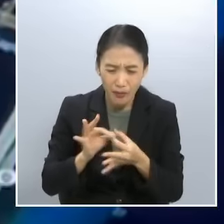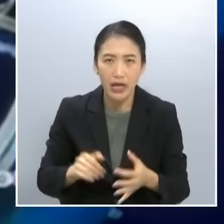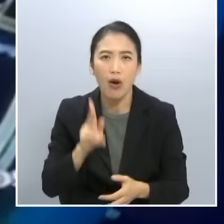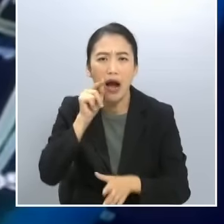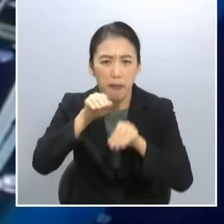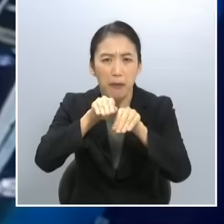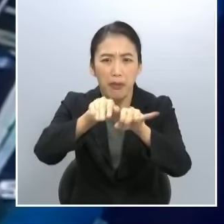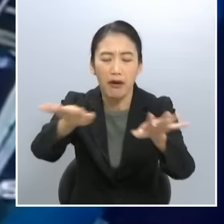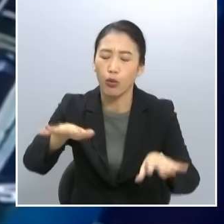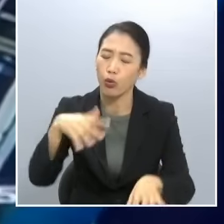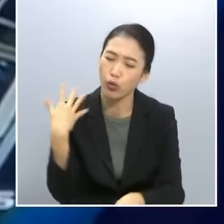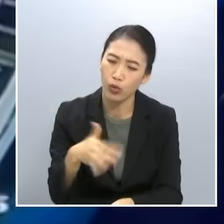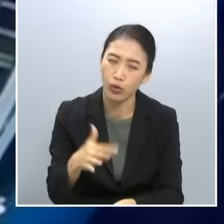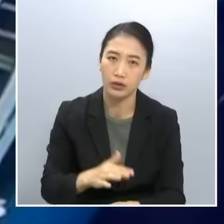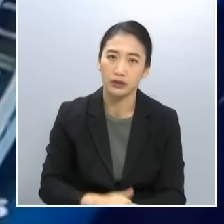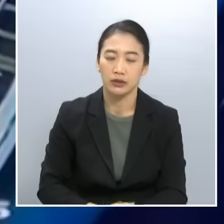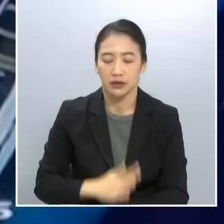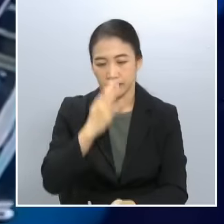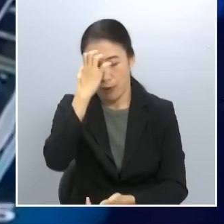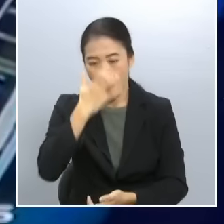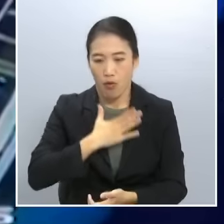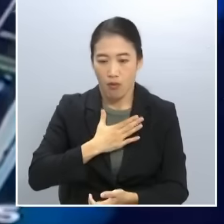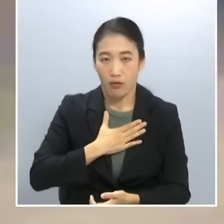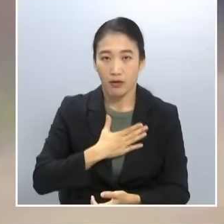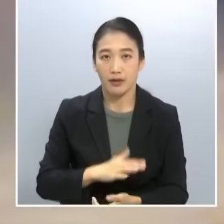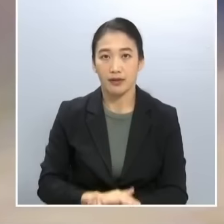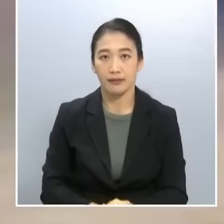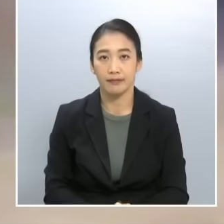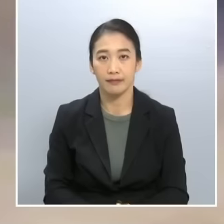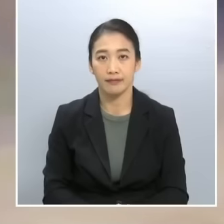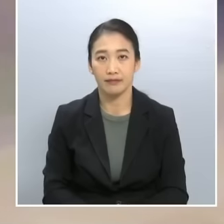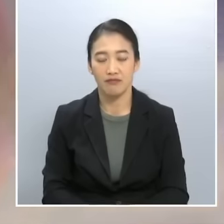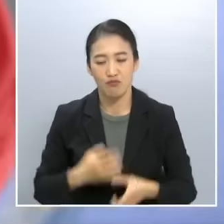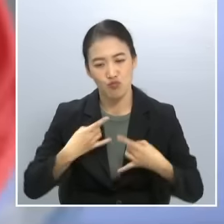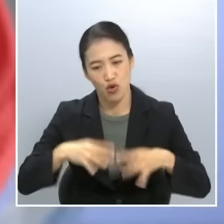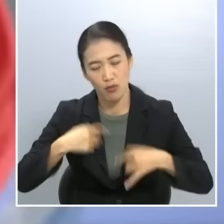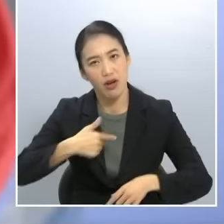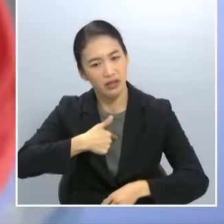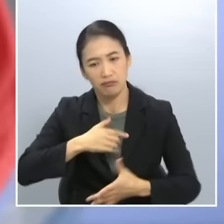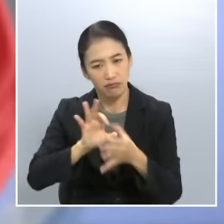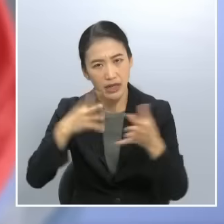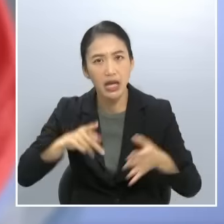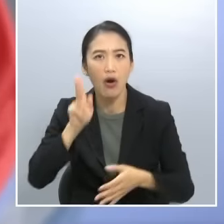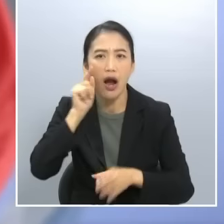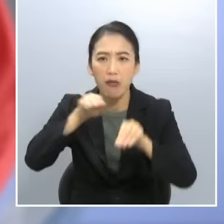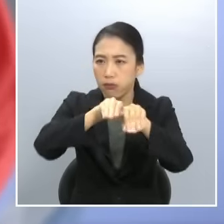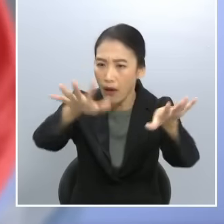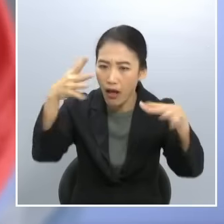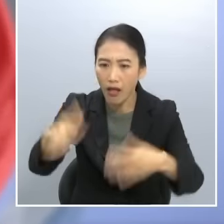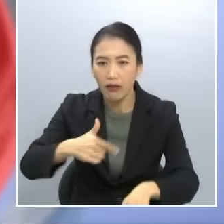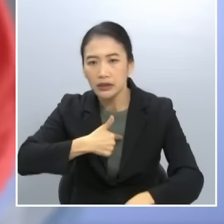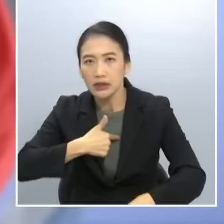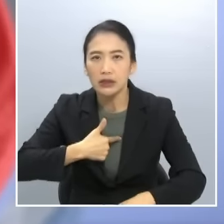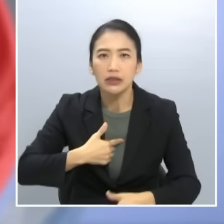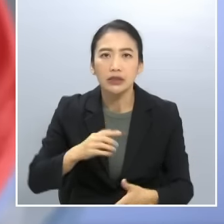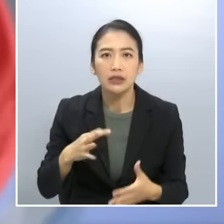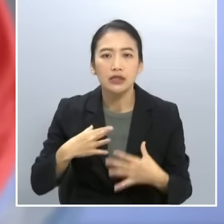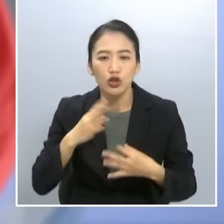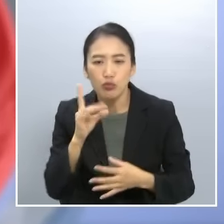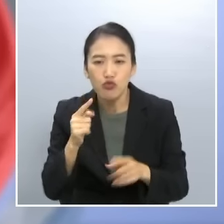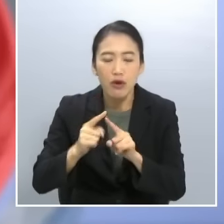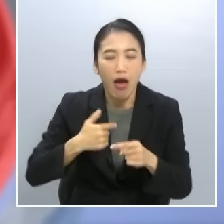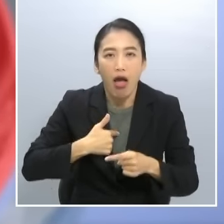นี่เาเดือดมากเห็นมั้ยมึงจะมาขยี้ข่าวมั่วซั่วนะผมไม่ได้เกี่ยวอะไรเลยเออผมนี่แค่จะไปยืม